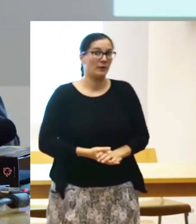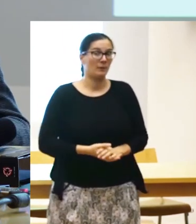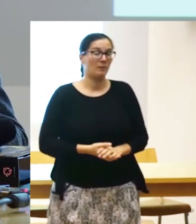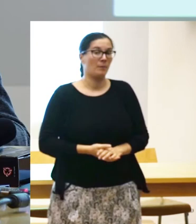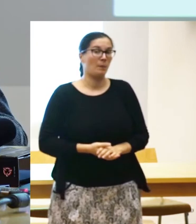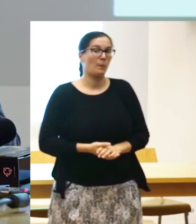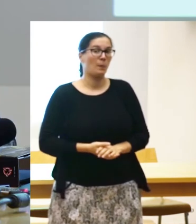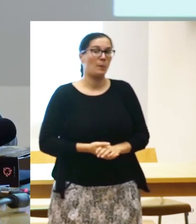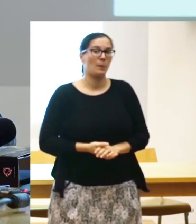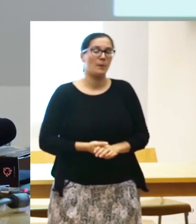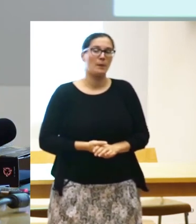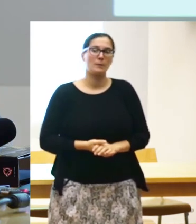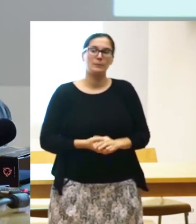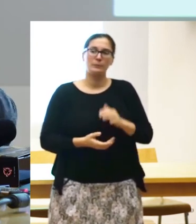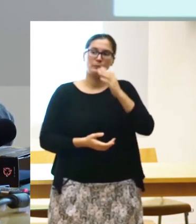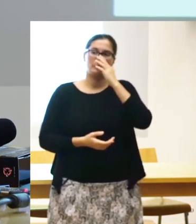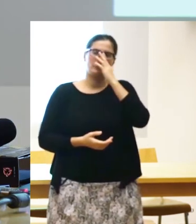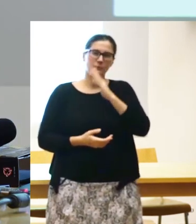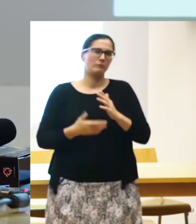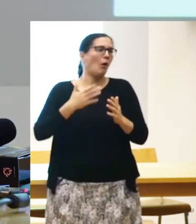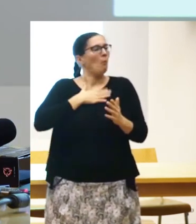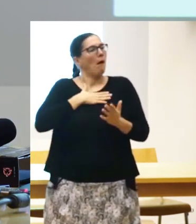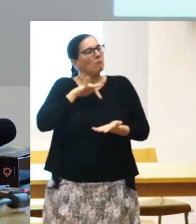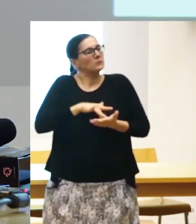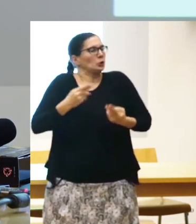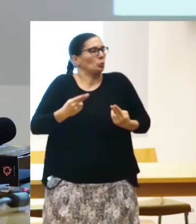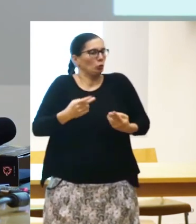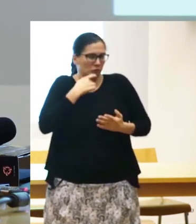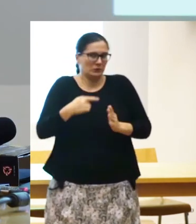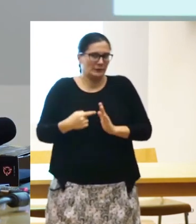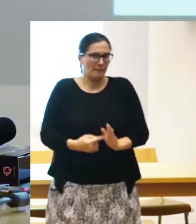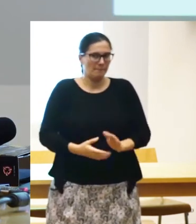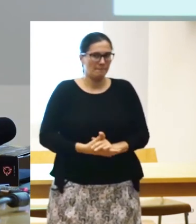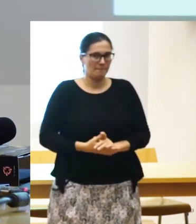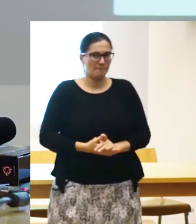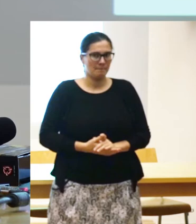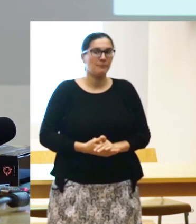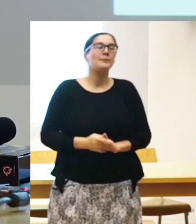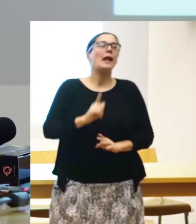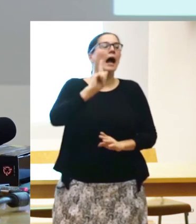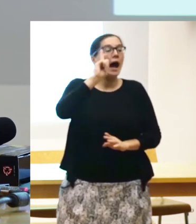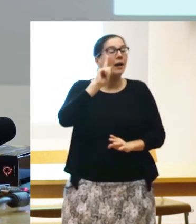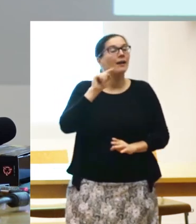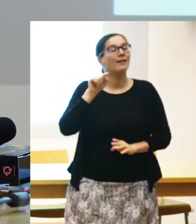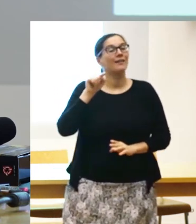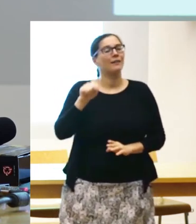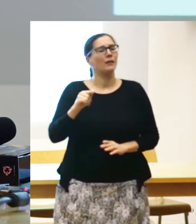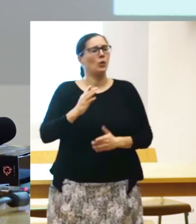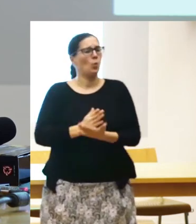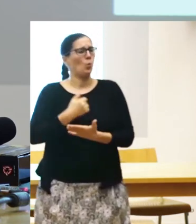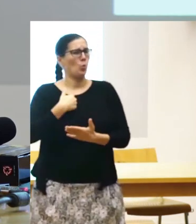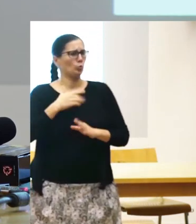prokazatelný smysl, jsou to nějaký kvantitativní jakoby ukazatele. Paradoxně v okamžiku, kdy se rozhodlo,